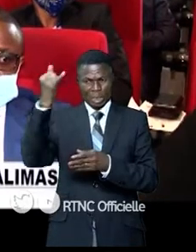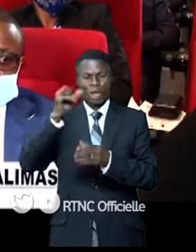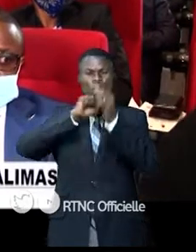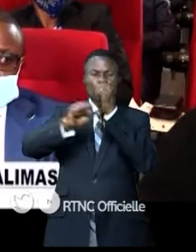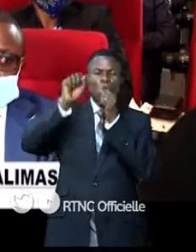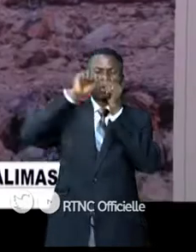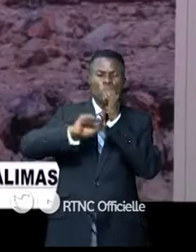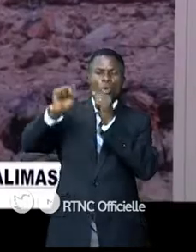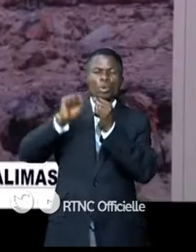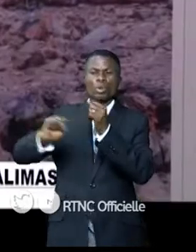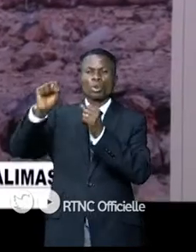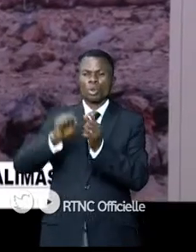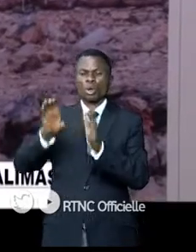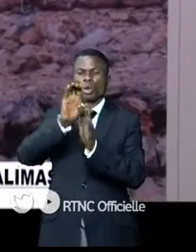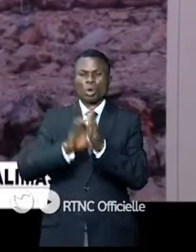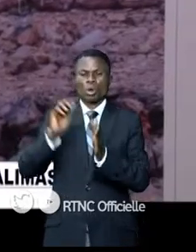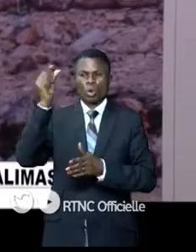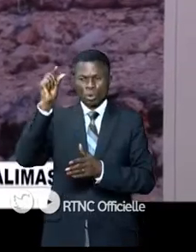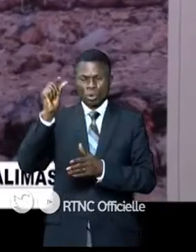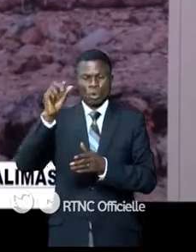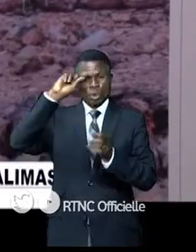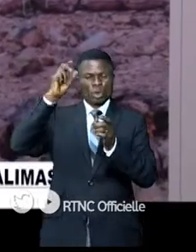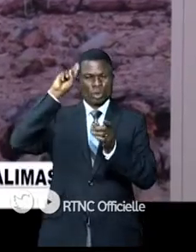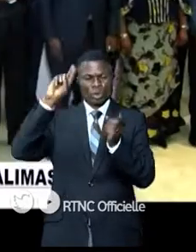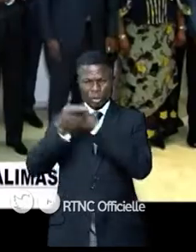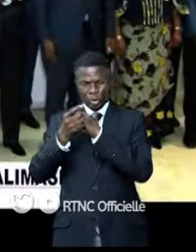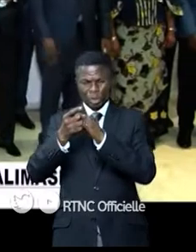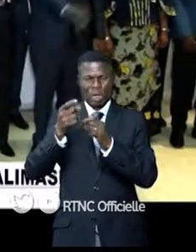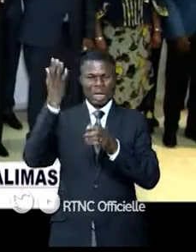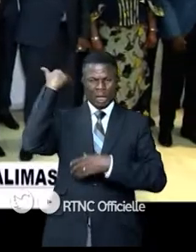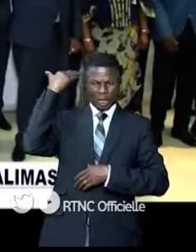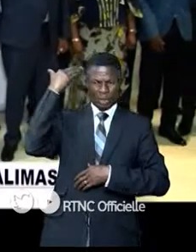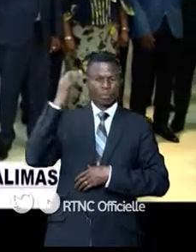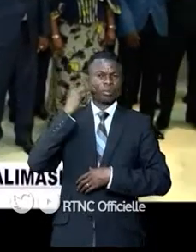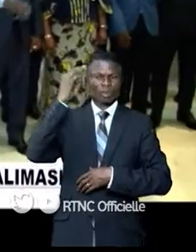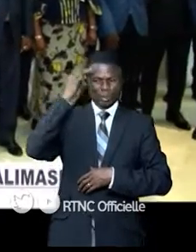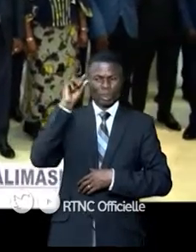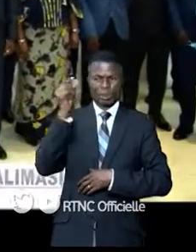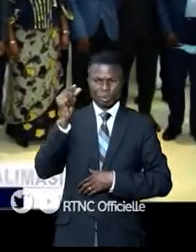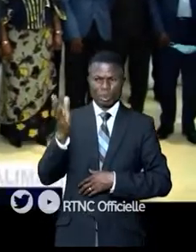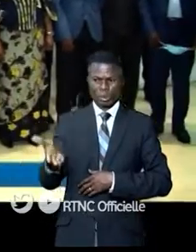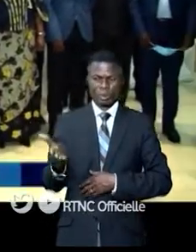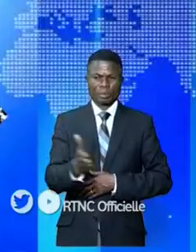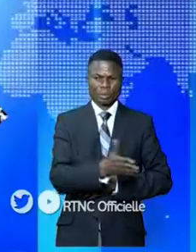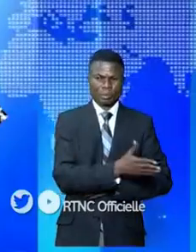de vulgarisation du code minier révisé initiée depuis quelques temps par le ministère des Mines.